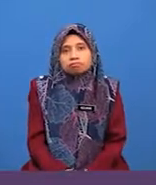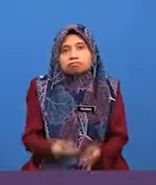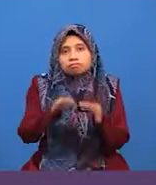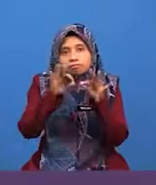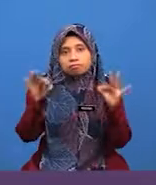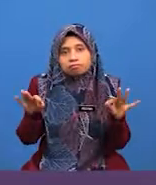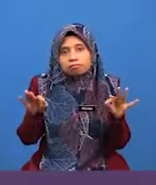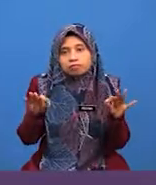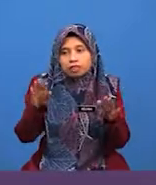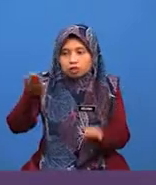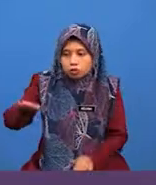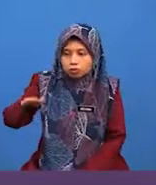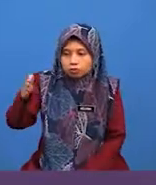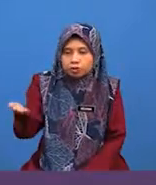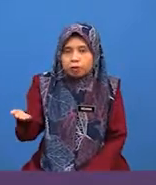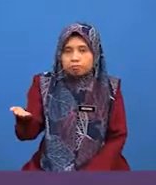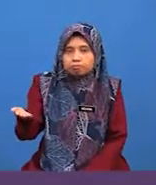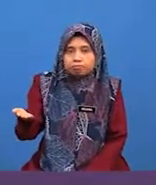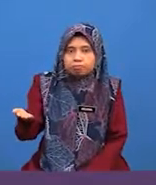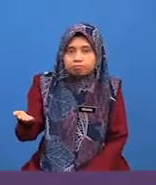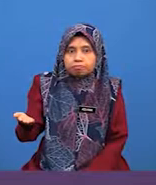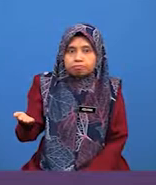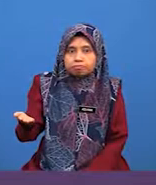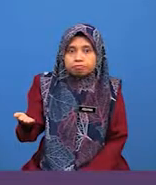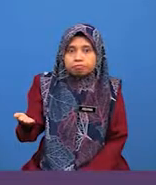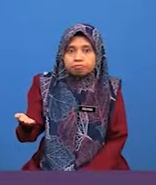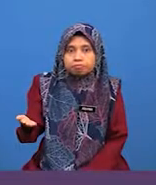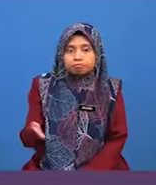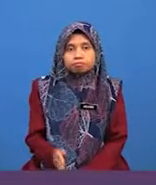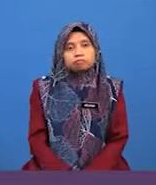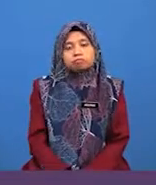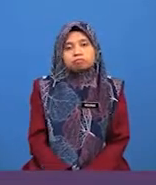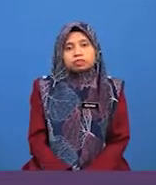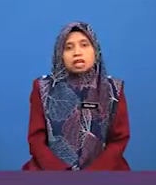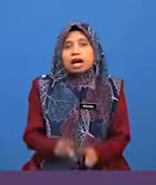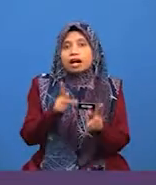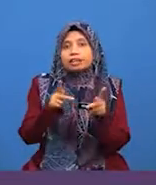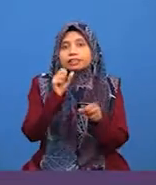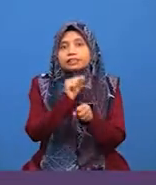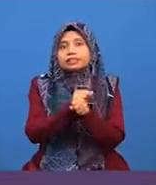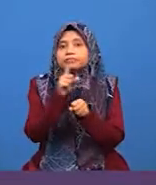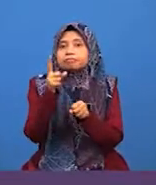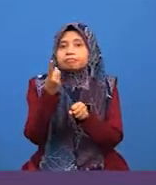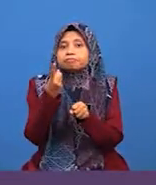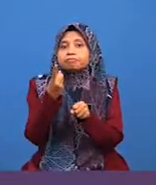Ayat disongsangkan dengan perdepanan kata kerja sahaja.